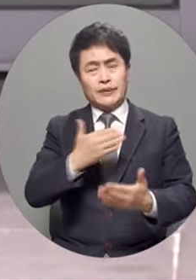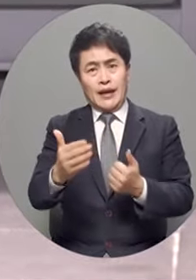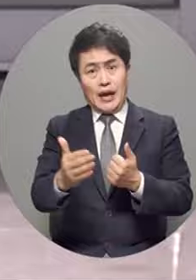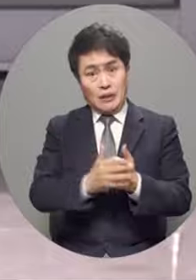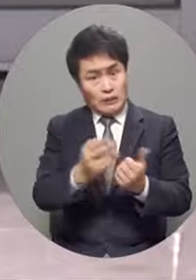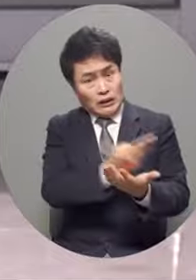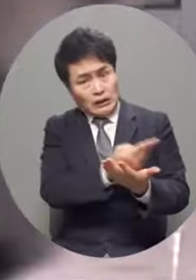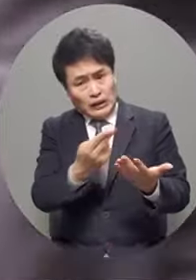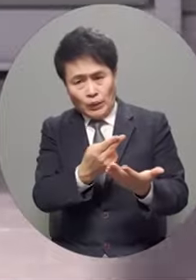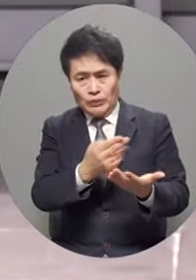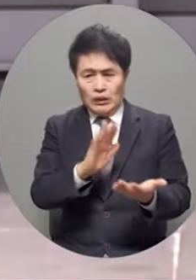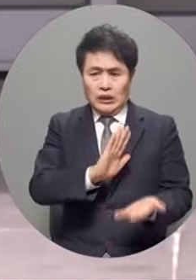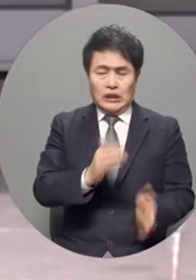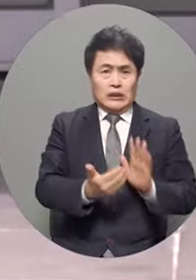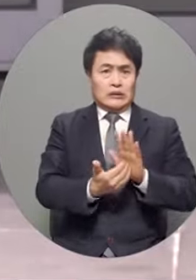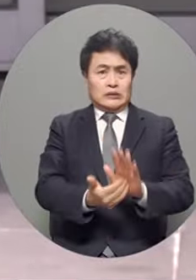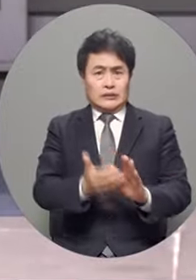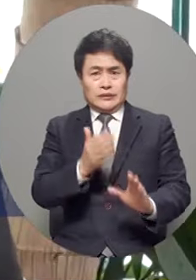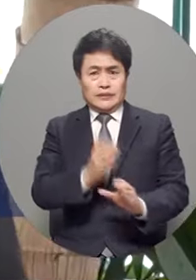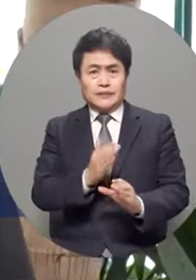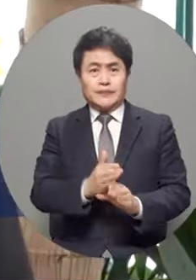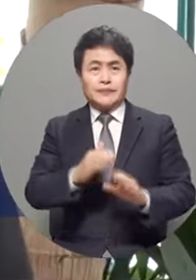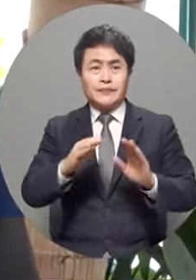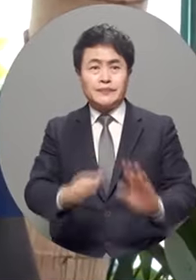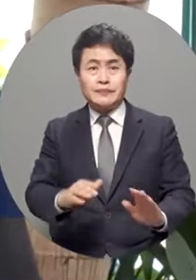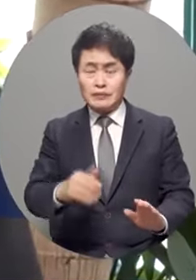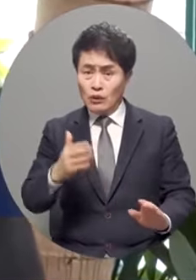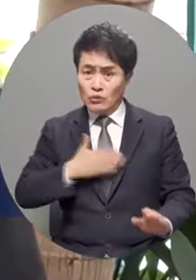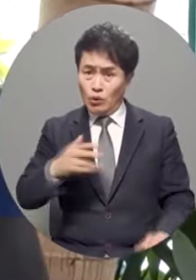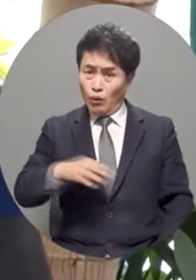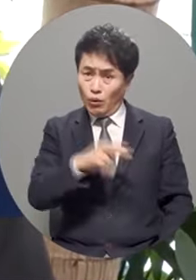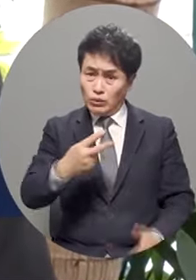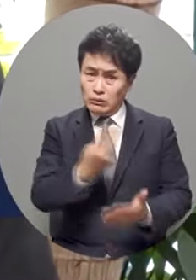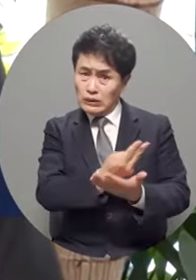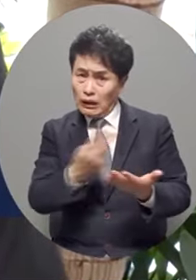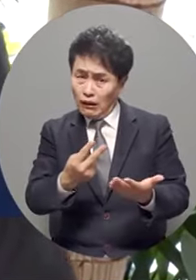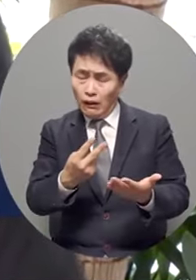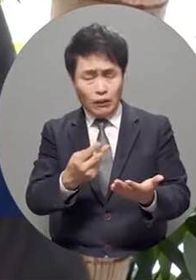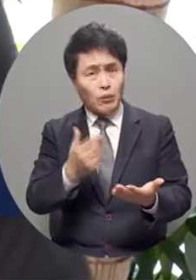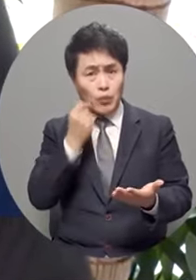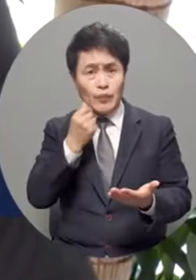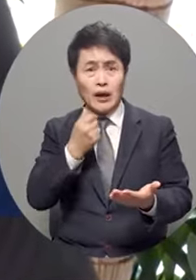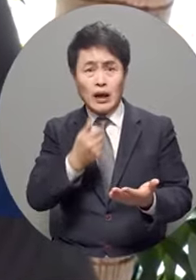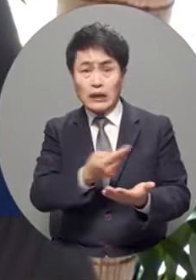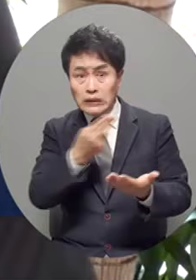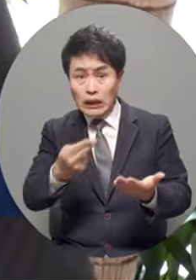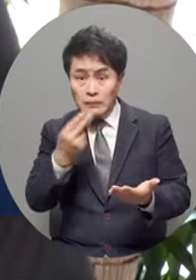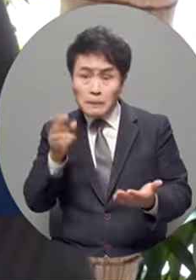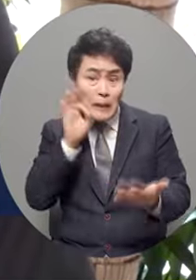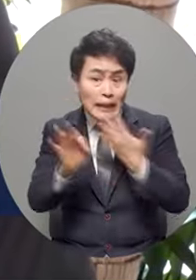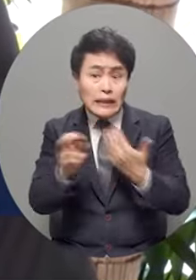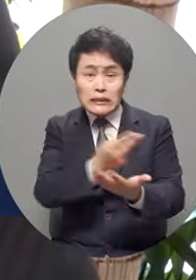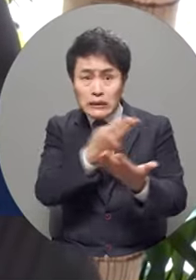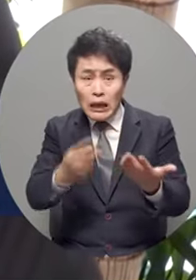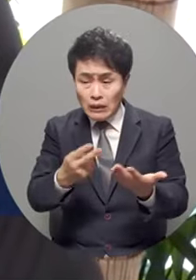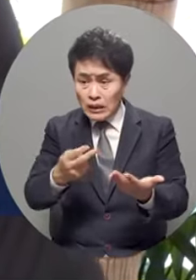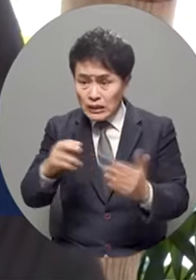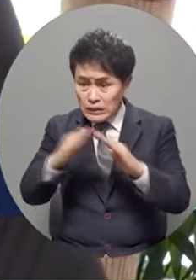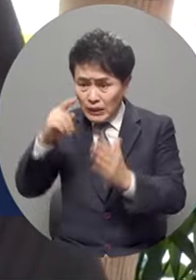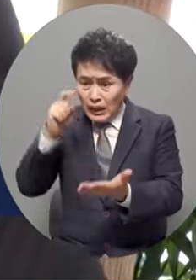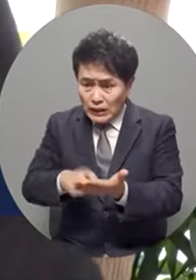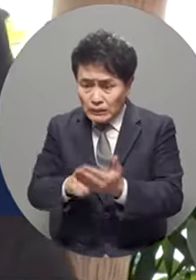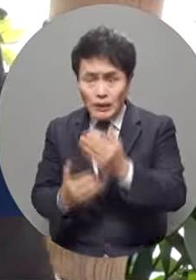퇴원도 꺼려집니다. 저희도 이제 퇴원을 하라고 해도 못 나갈 것 같아요. 만약에 내가 지금 퇴원했는데 집에서 응급사약